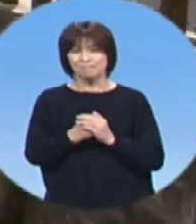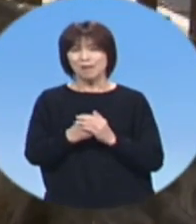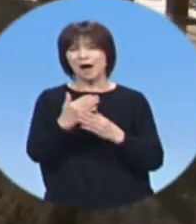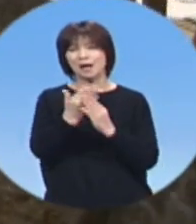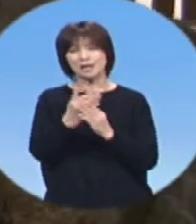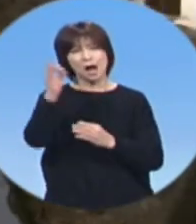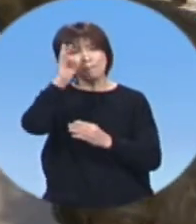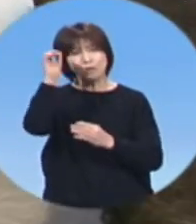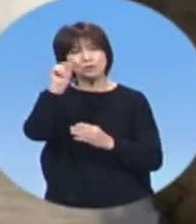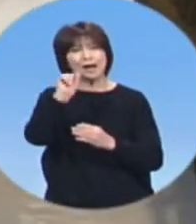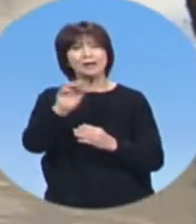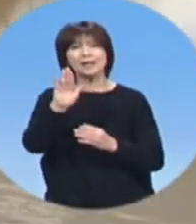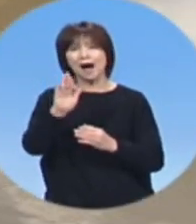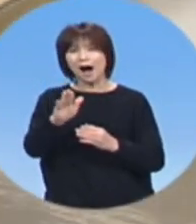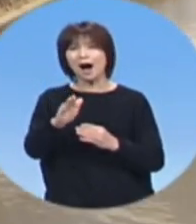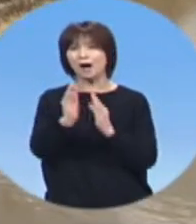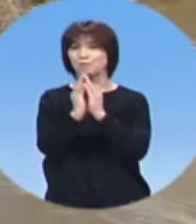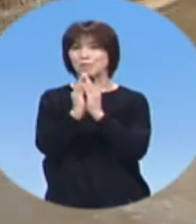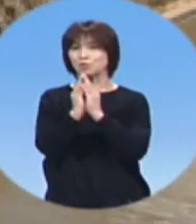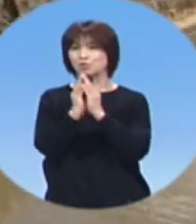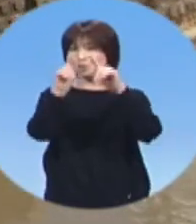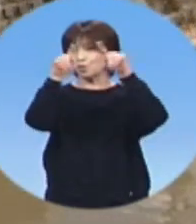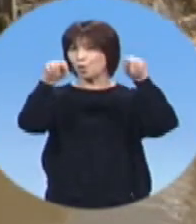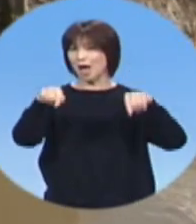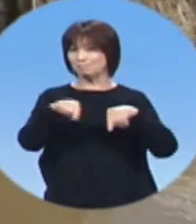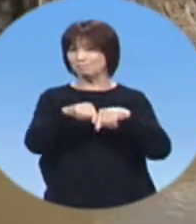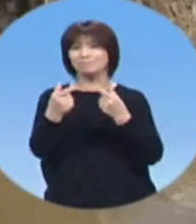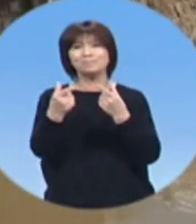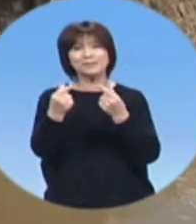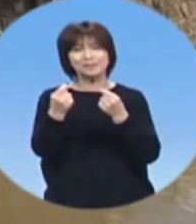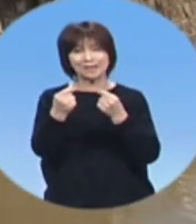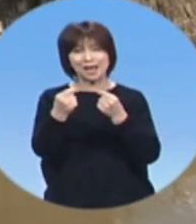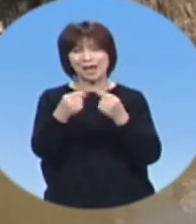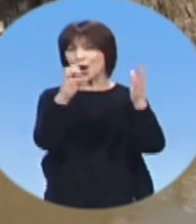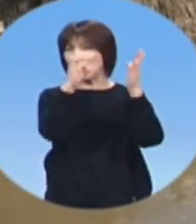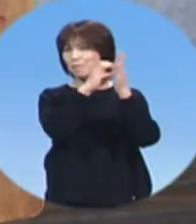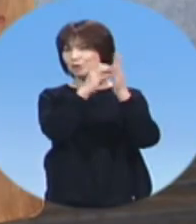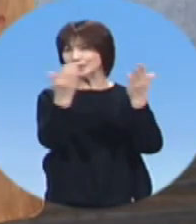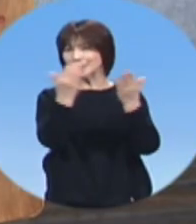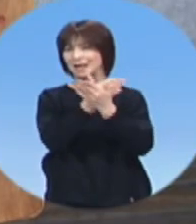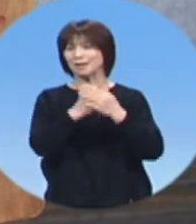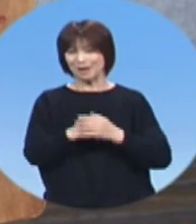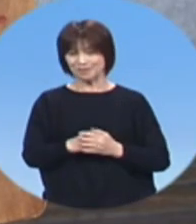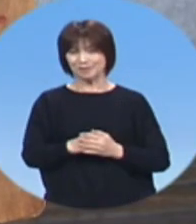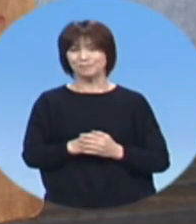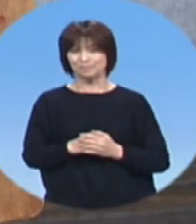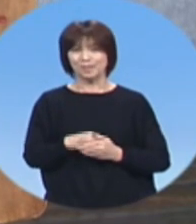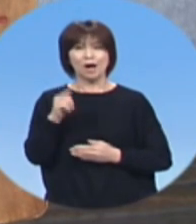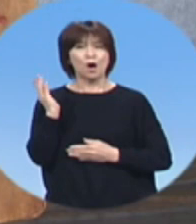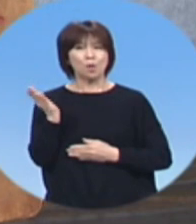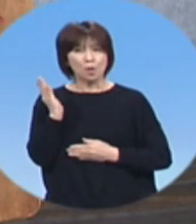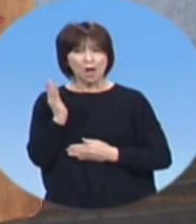めぐりって書いてある、 あ、はいはい、あのピンクのあれですね、 はい、絵が目印になっていて、 これ